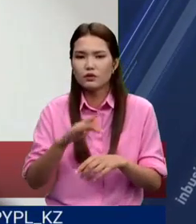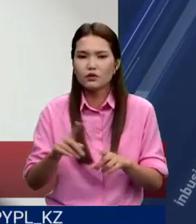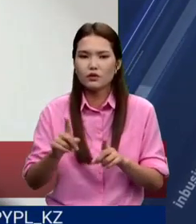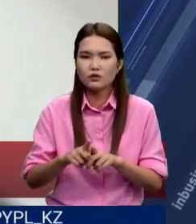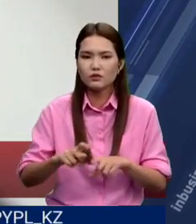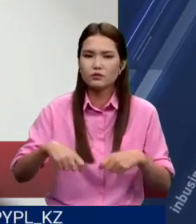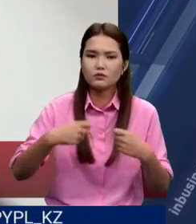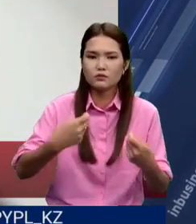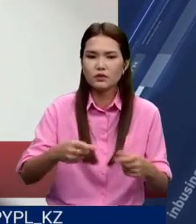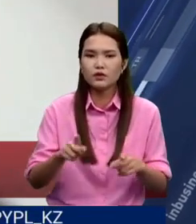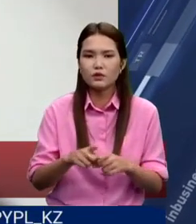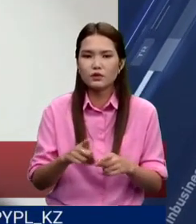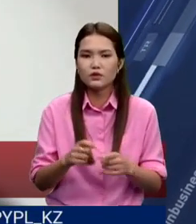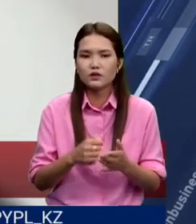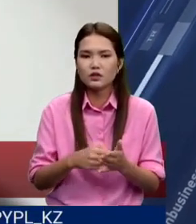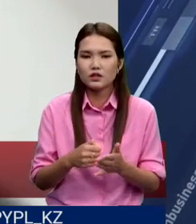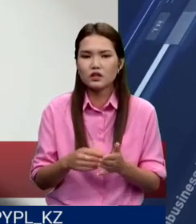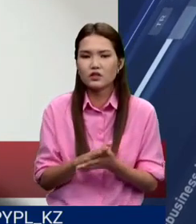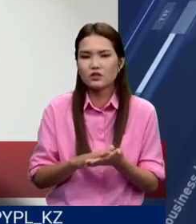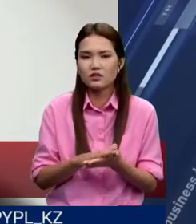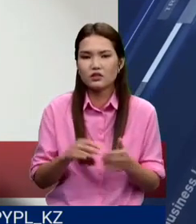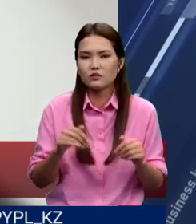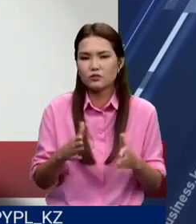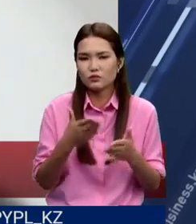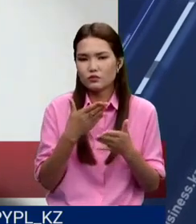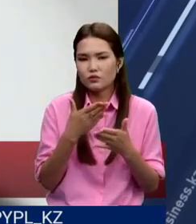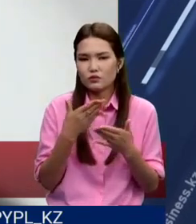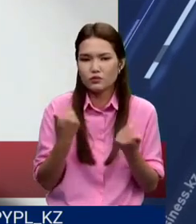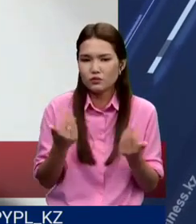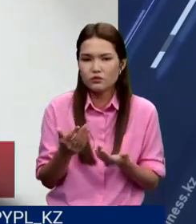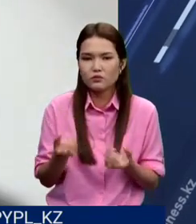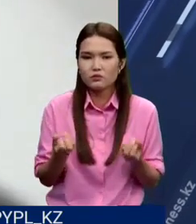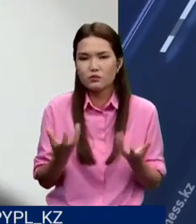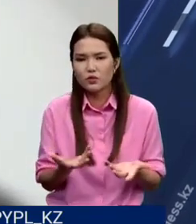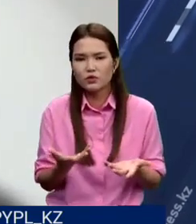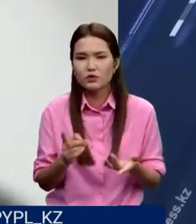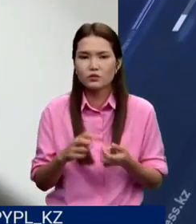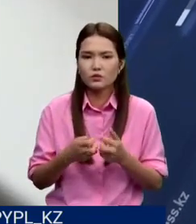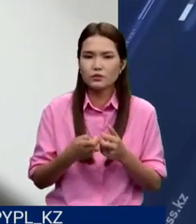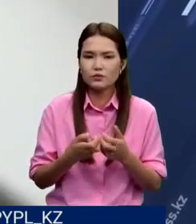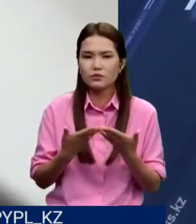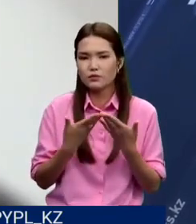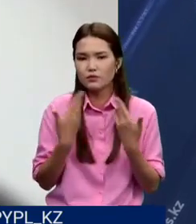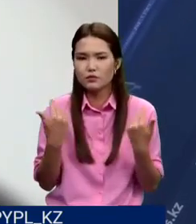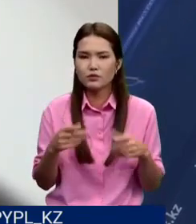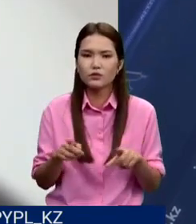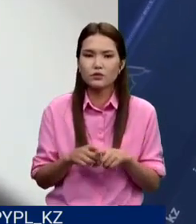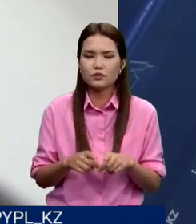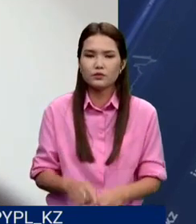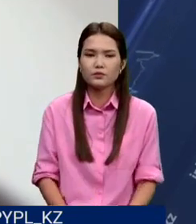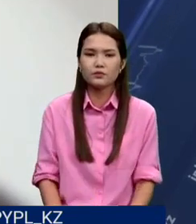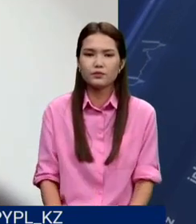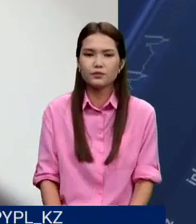бізге керек па, керек емес па, эксперттердің ешкім тыңдаған жоқ. Президенттің аузынан шықты, енді министрлік оны іске асырады. Іске асырмаса, сөгіс